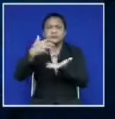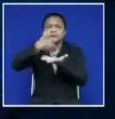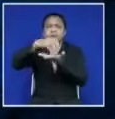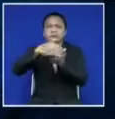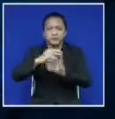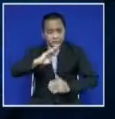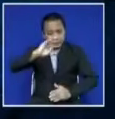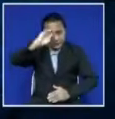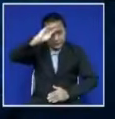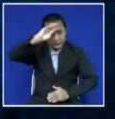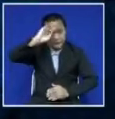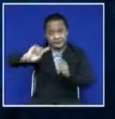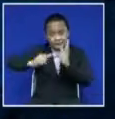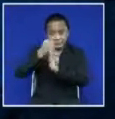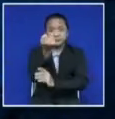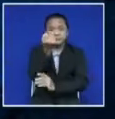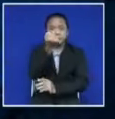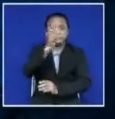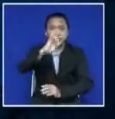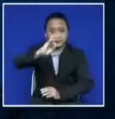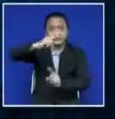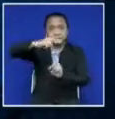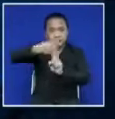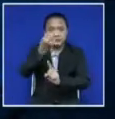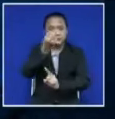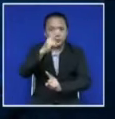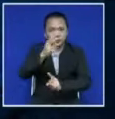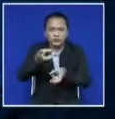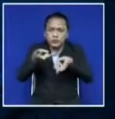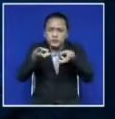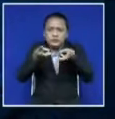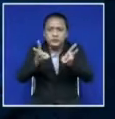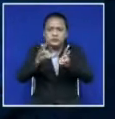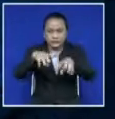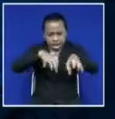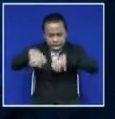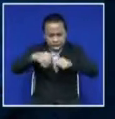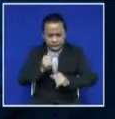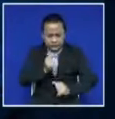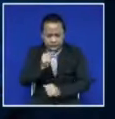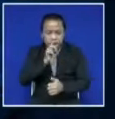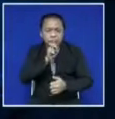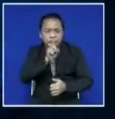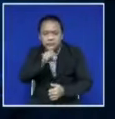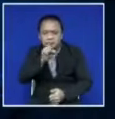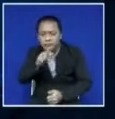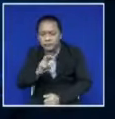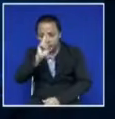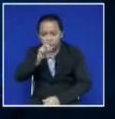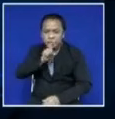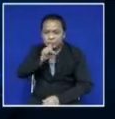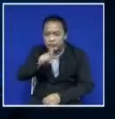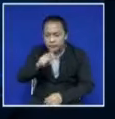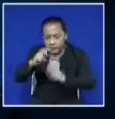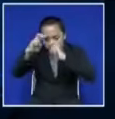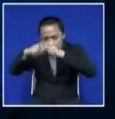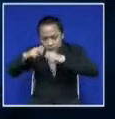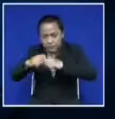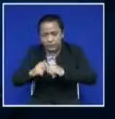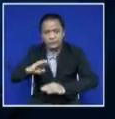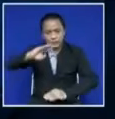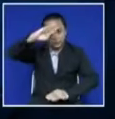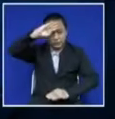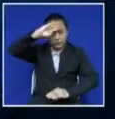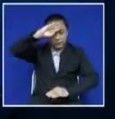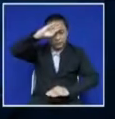ผู้ป่วยเมื่อวันที่17นะครับจากนั้นมีมาตรการในการดำเนินการลงไปสอบสวนควบคุมโรคก็พบว่ามีผู้ป่วย